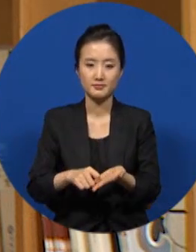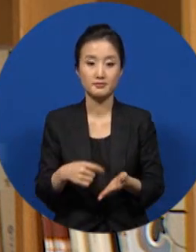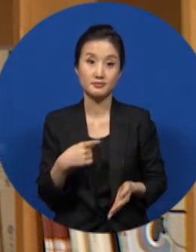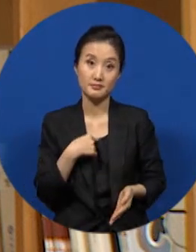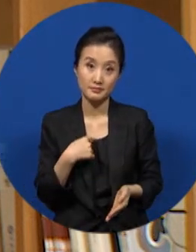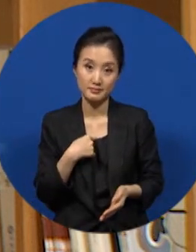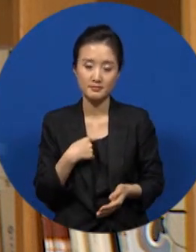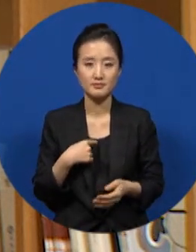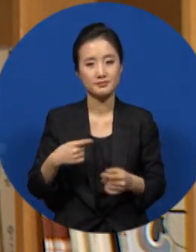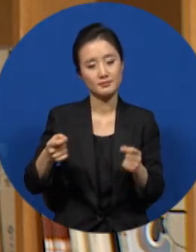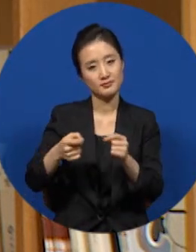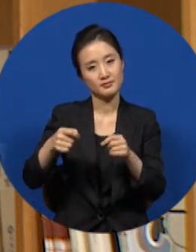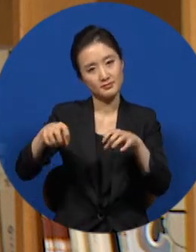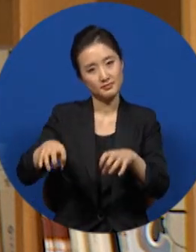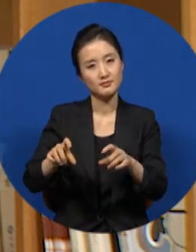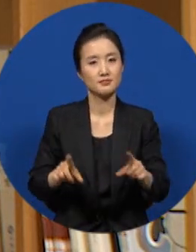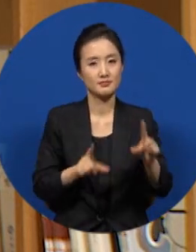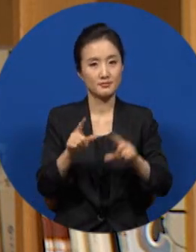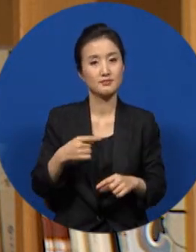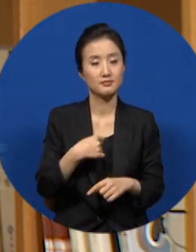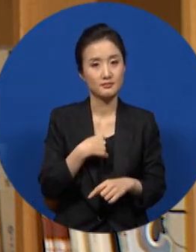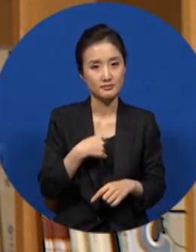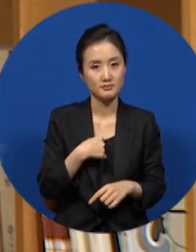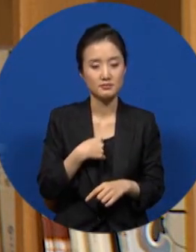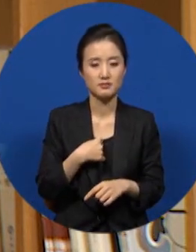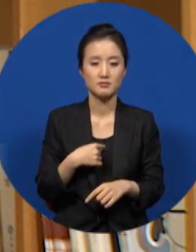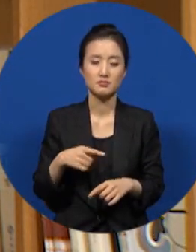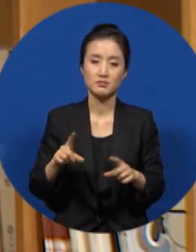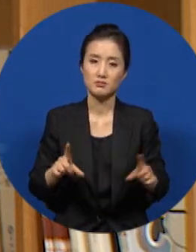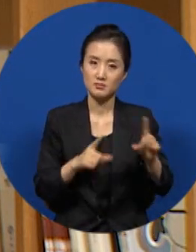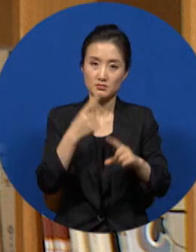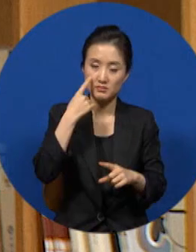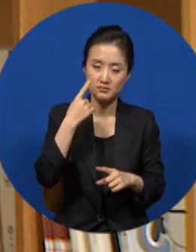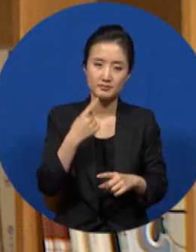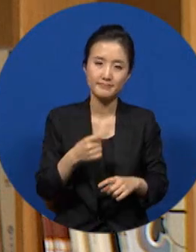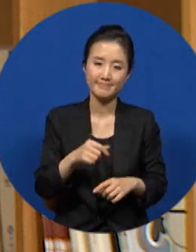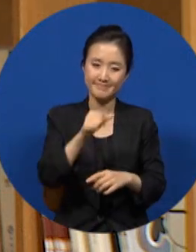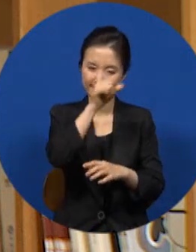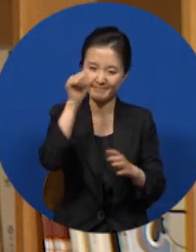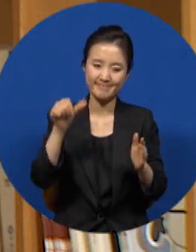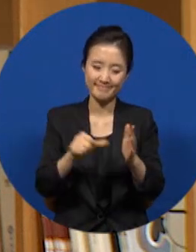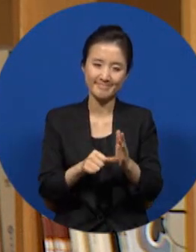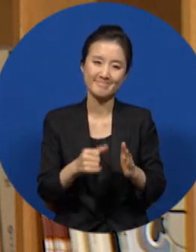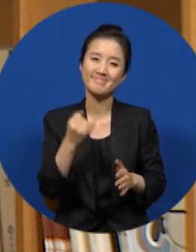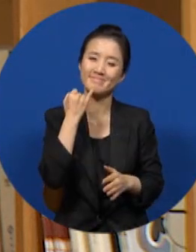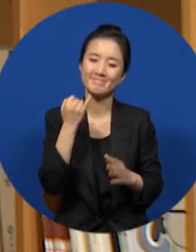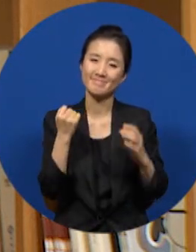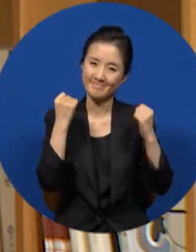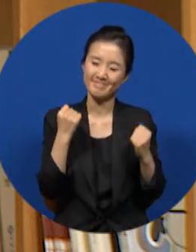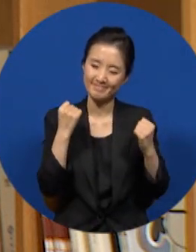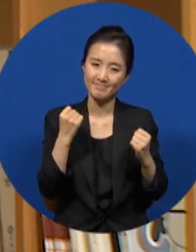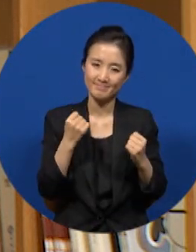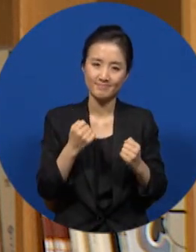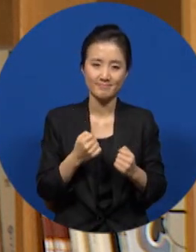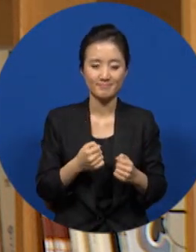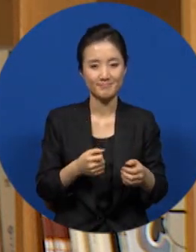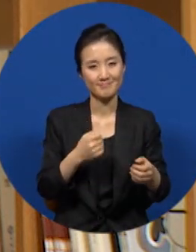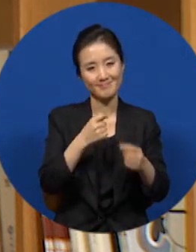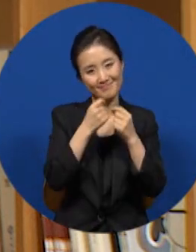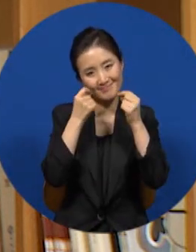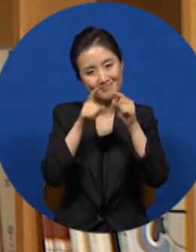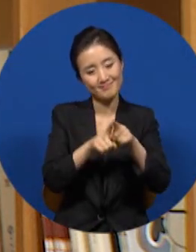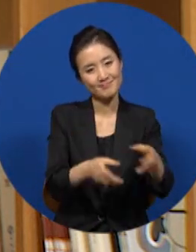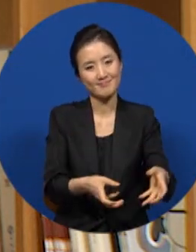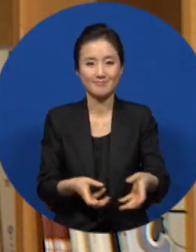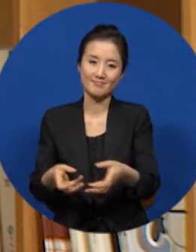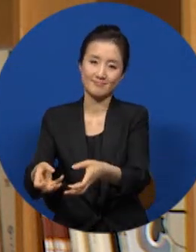뭐 오빠인데 누나인데 언니인데 내가 살아봤더니 참 그냥 살만하더라. 화이팅 그러면서 웃는 표정하고 주면은 그 아이가 이제